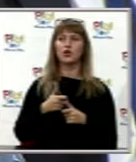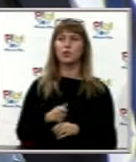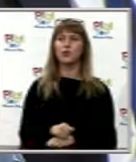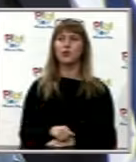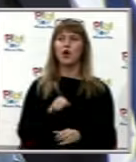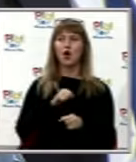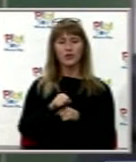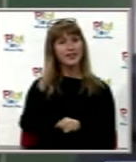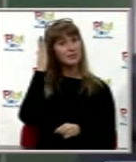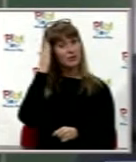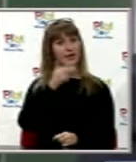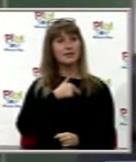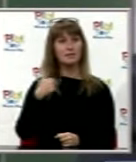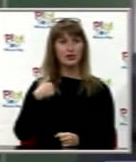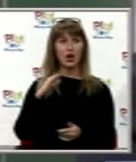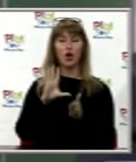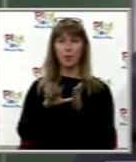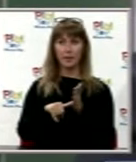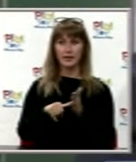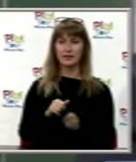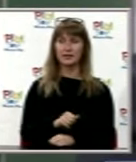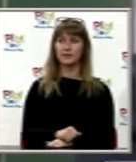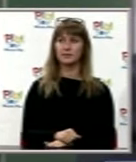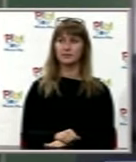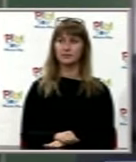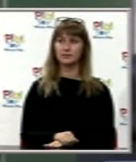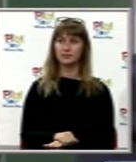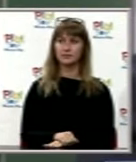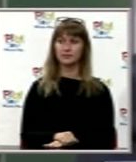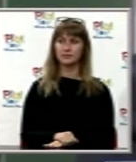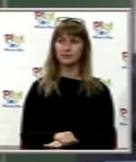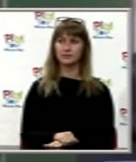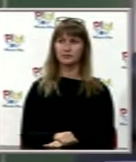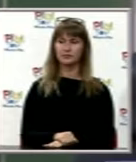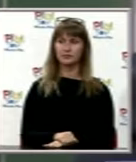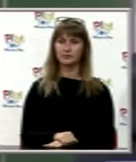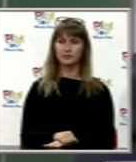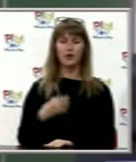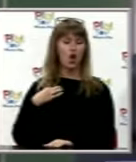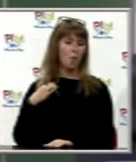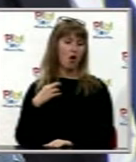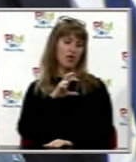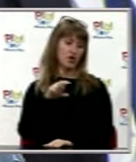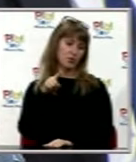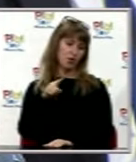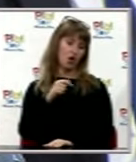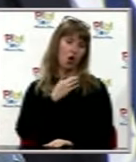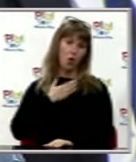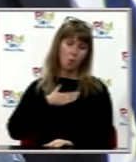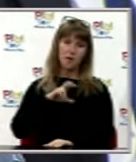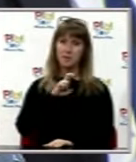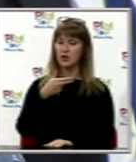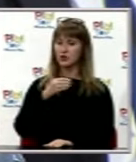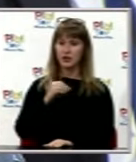naszego miasta i bez względu na to, czy my go kochamy, czy go nie kochamy, czy lubimy jego problemy, czy nie, czy chcemy mu pomóc, czy nie,